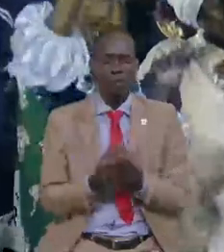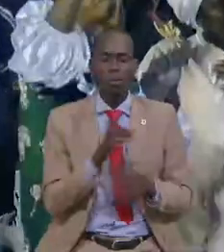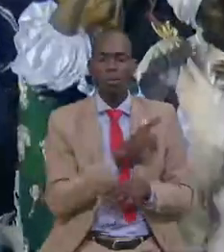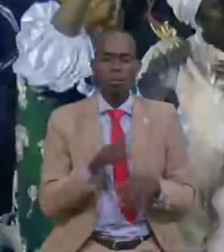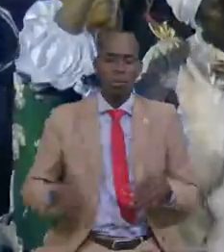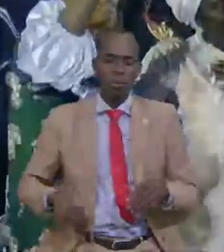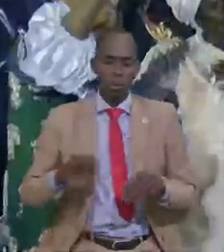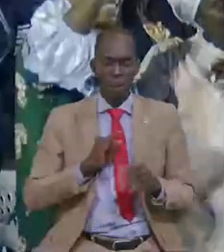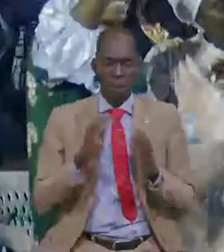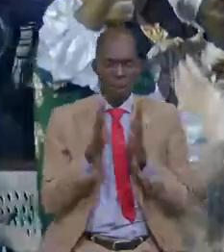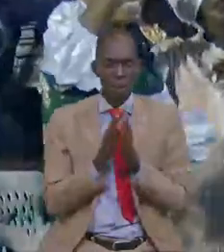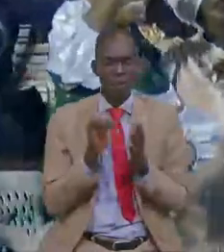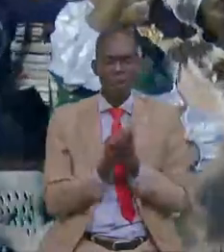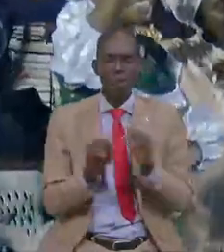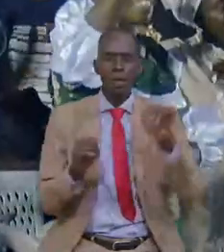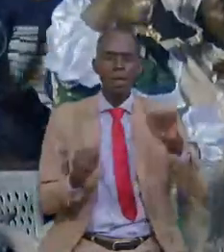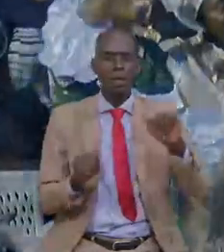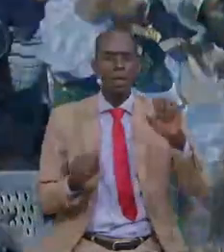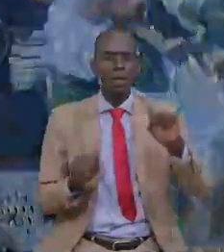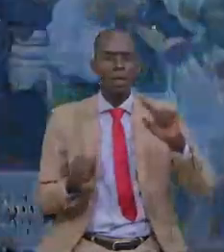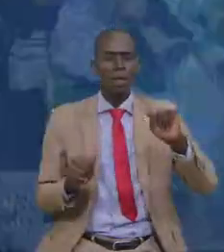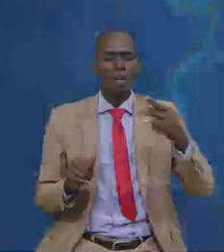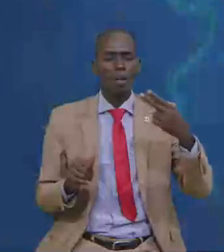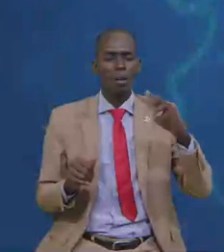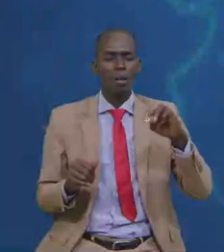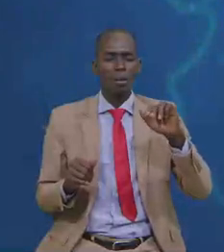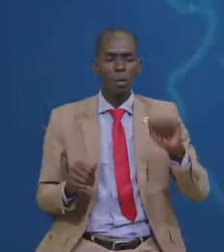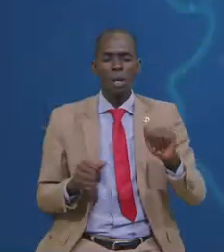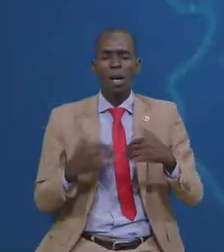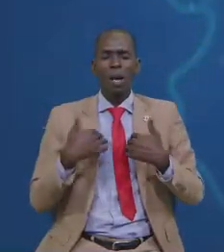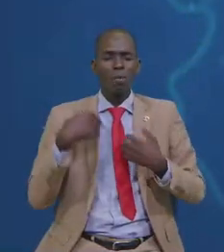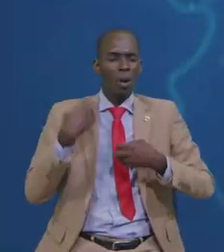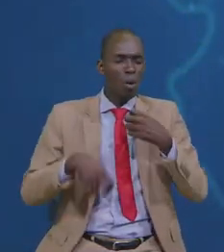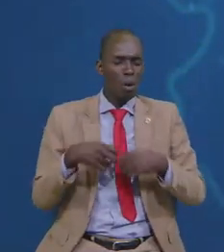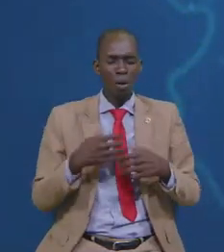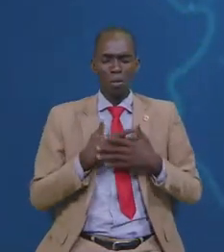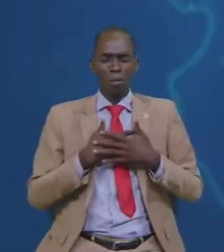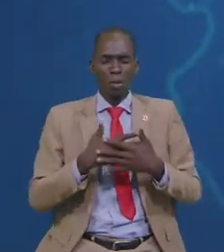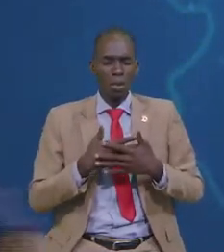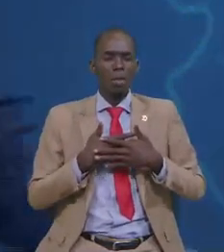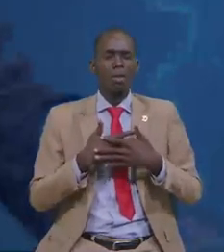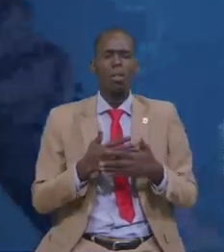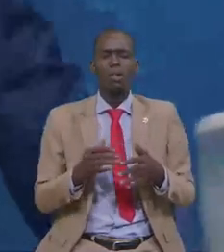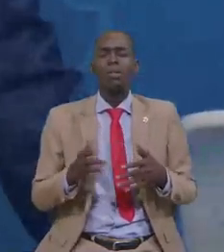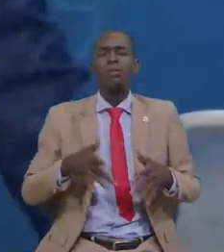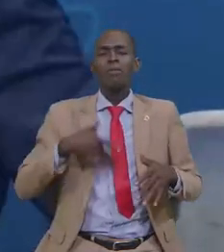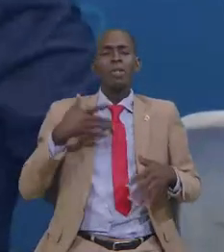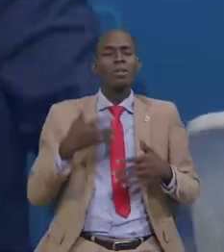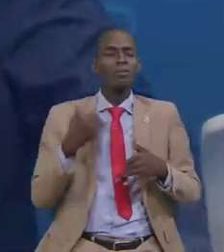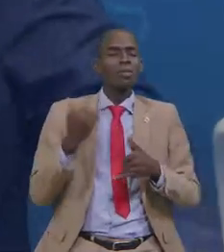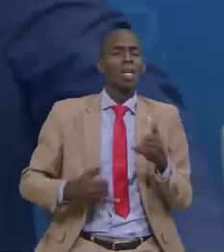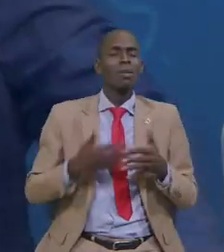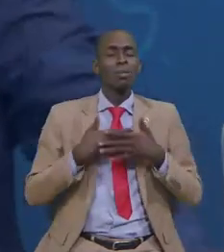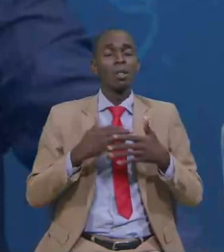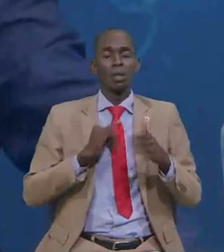tout enflement au nom de Jésus-Christ. Je prie que ceux qui ont la difficulté de respirer, c'est comme ils